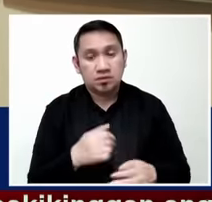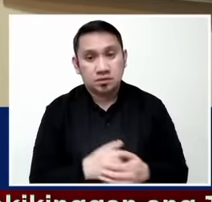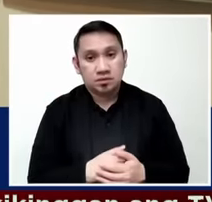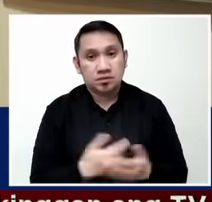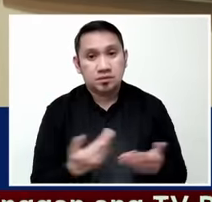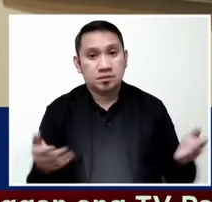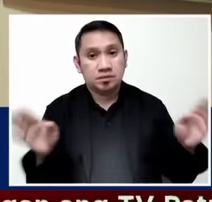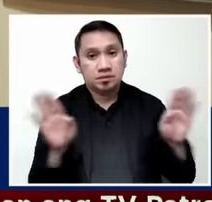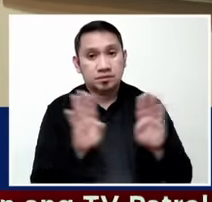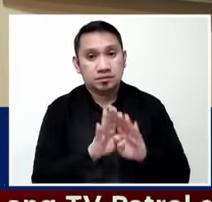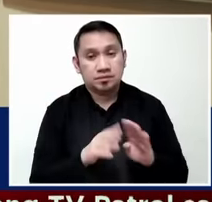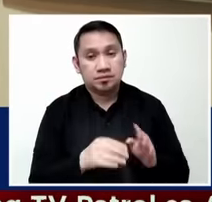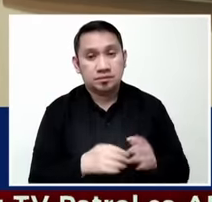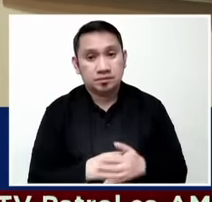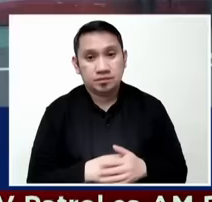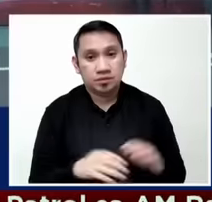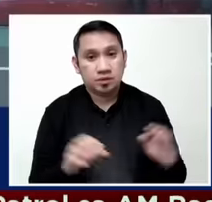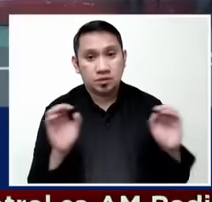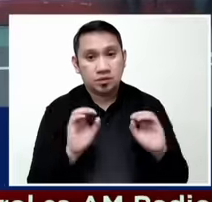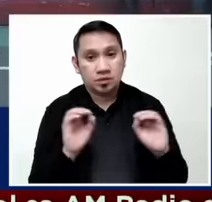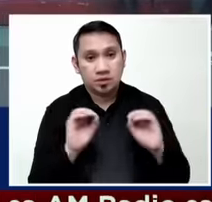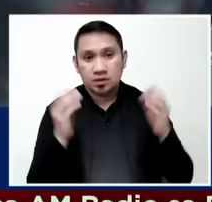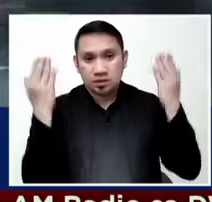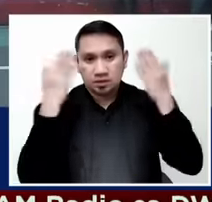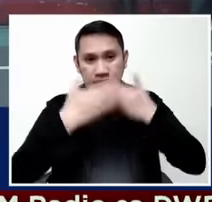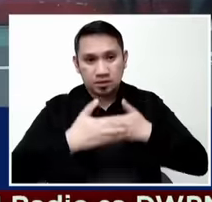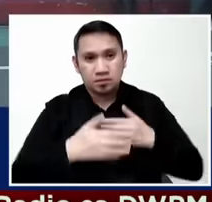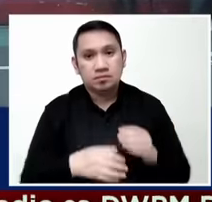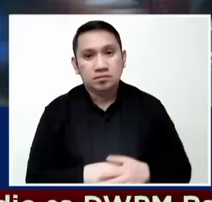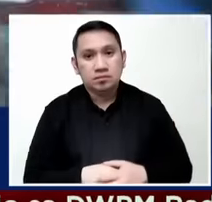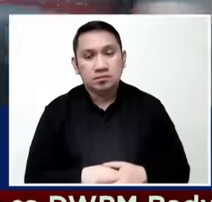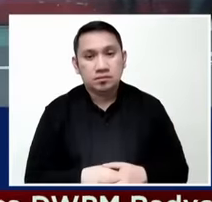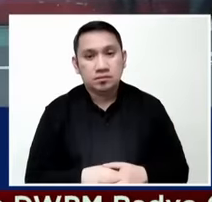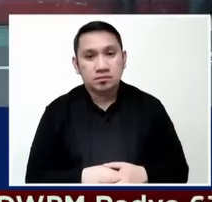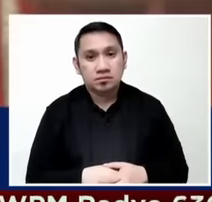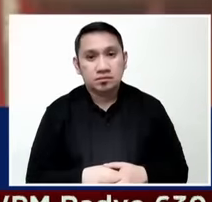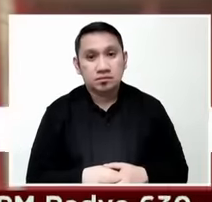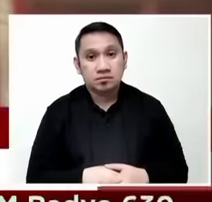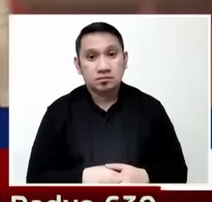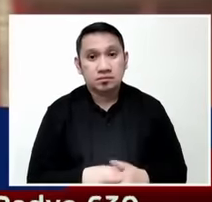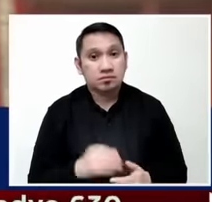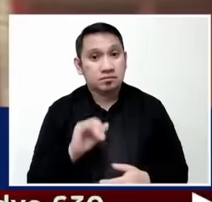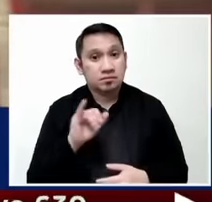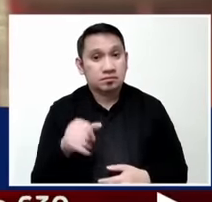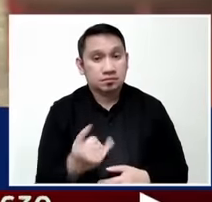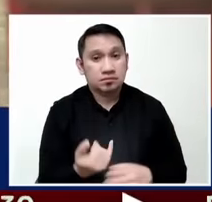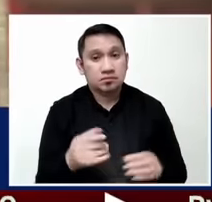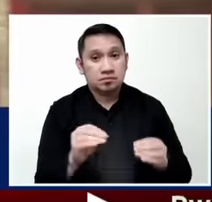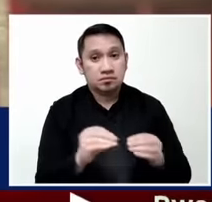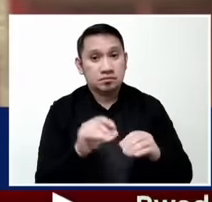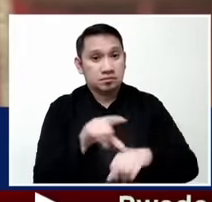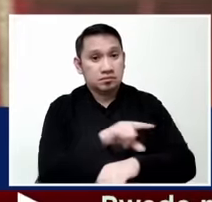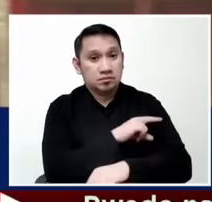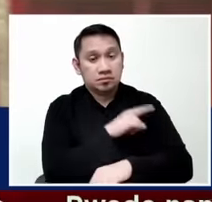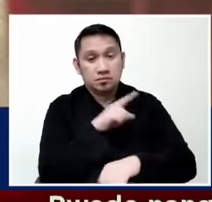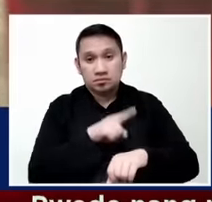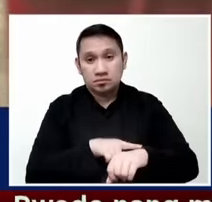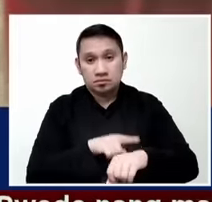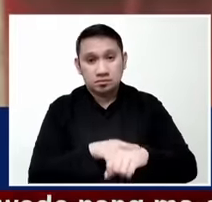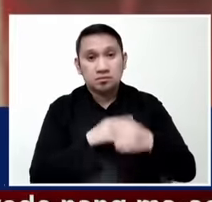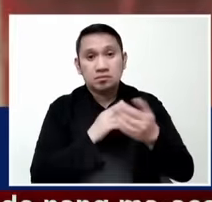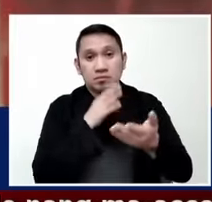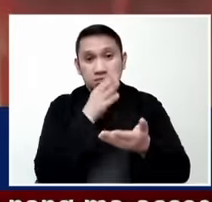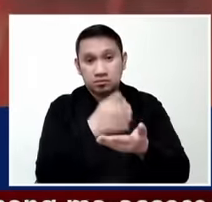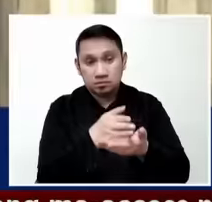ng pintuan. Wala po tayong overnight. Sa San Juan Cemetery naman, mas mahaba ang oras na pwedeng bumisita sa